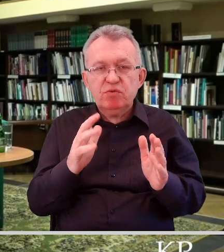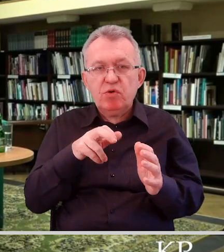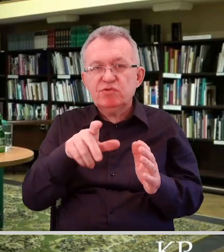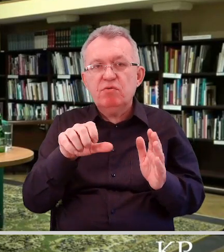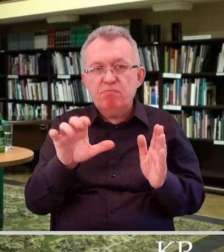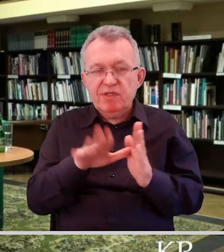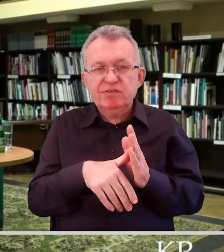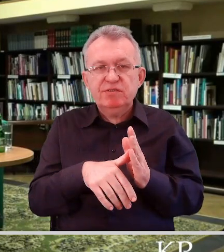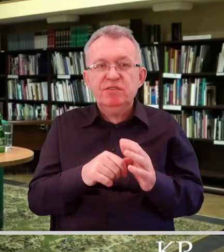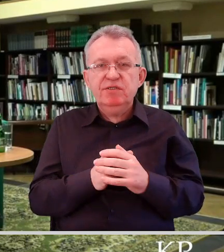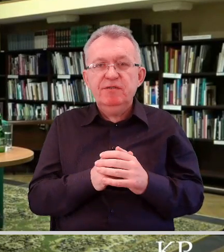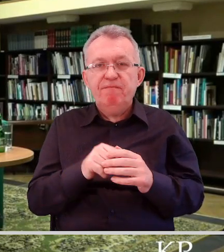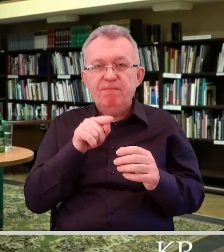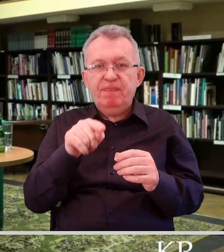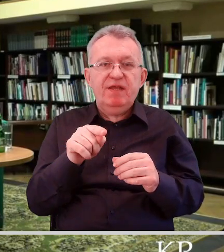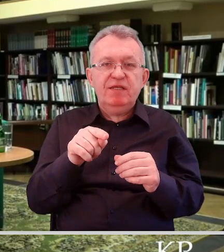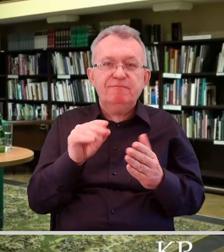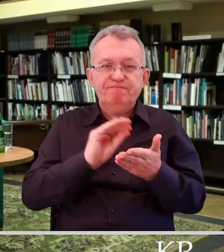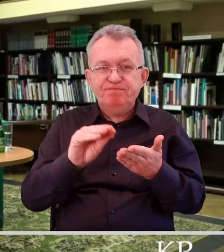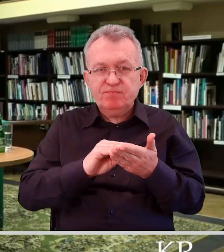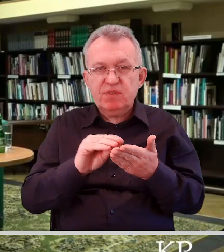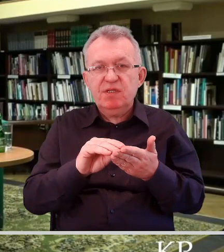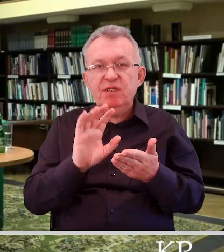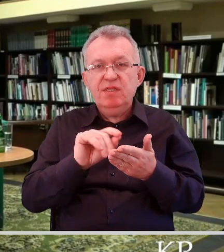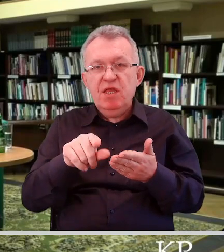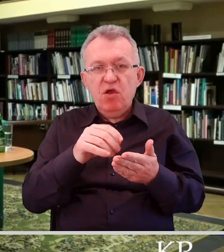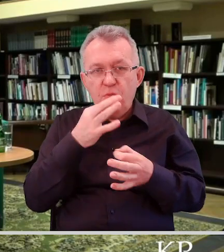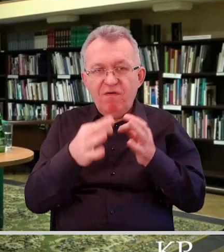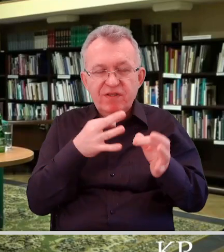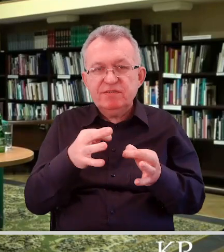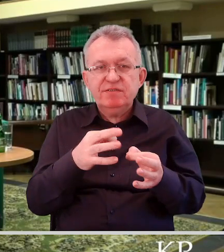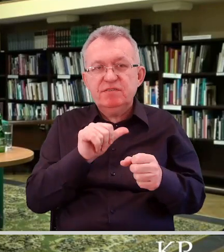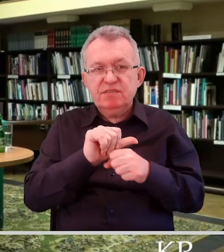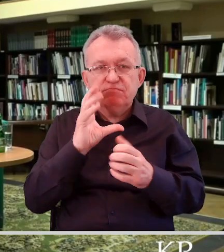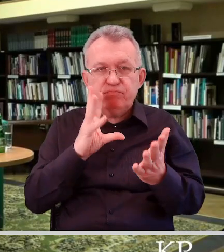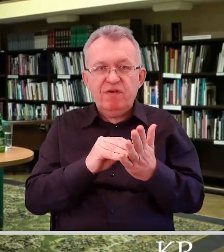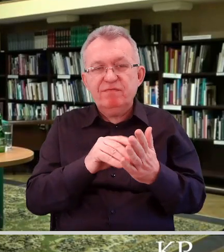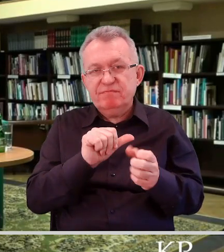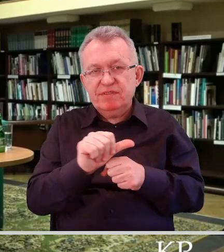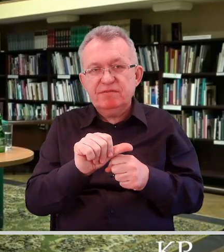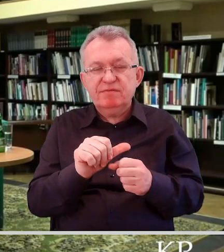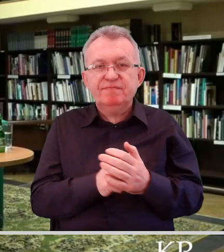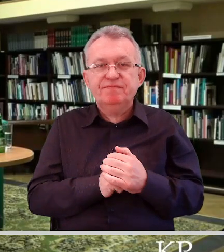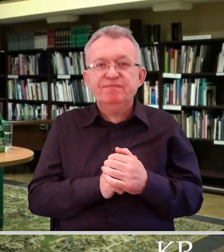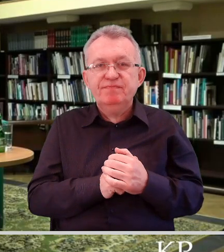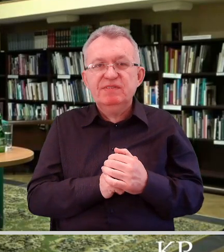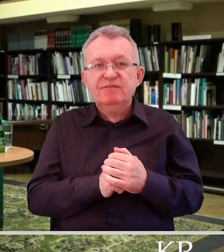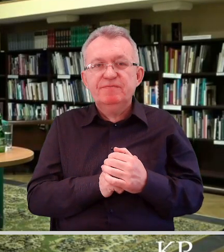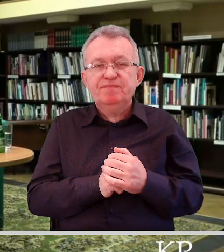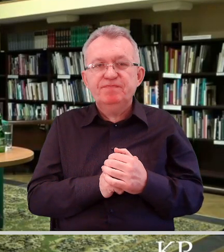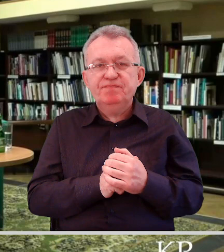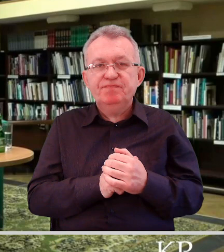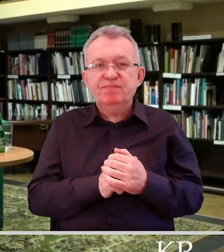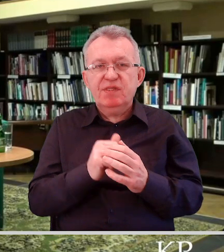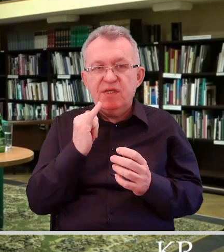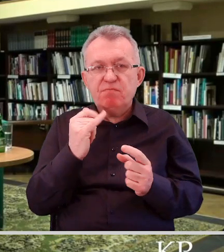po mieście jednak w tej powieści się, opowieści też się pojawia, powieści opowieści.